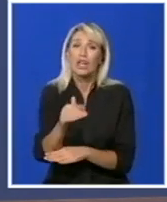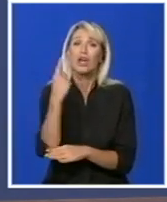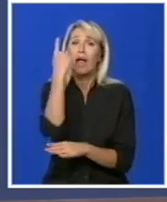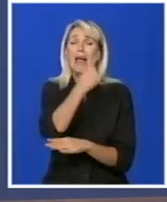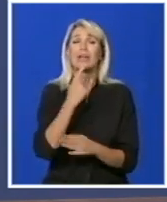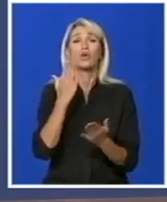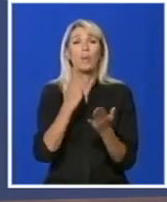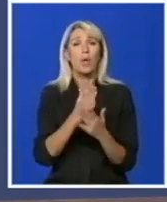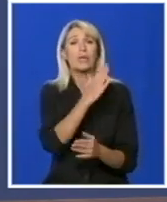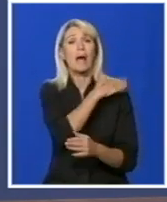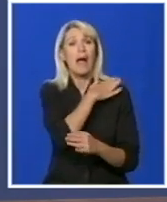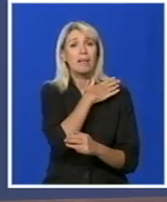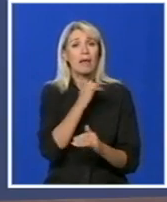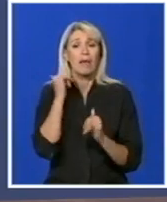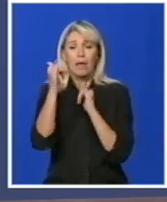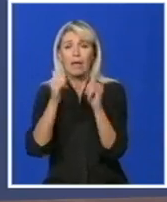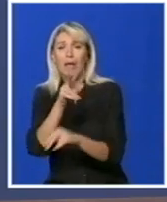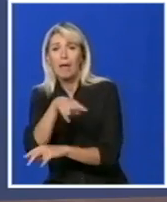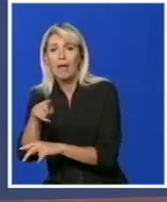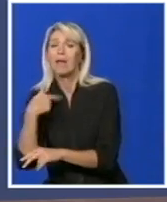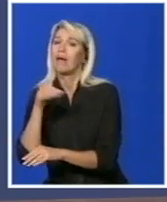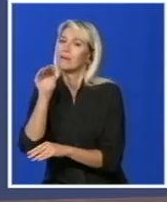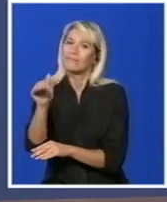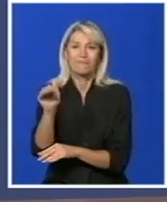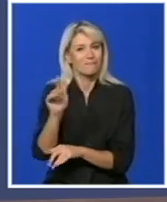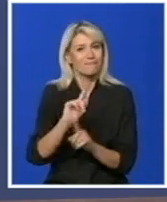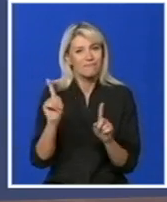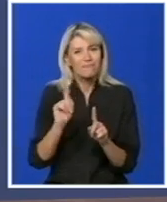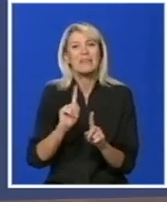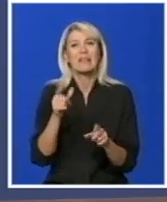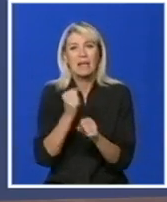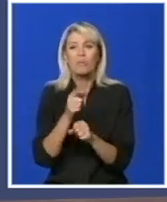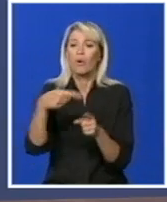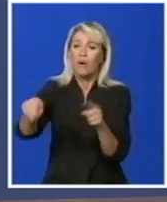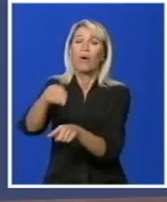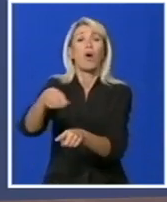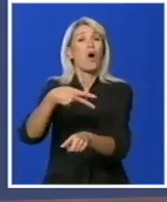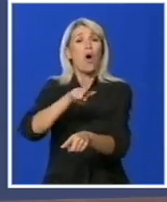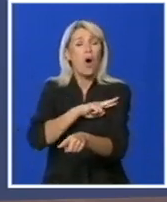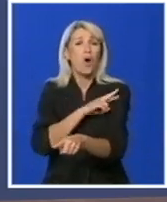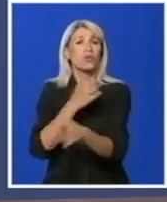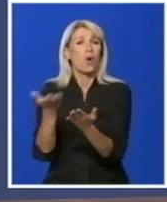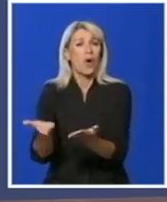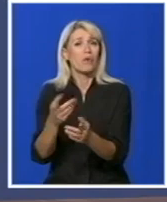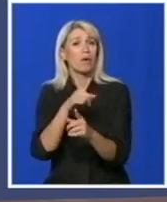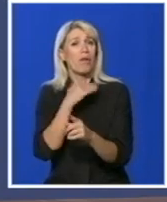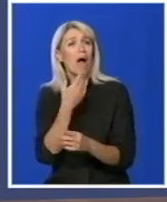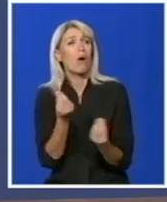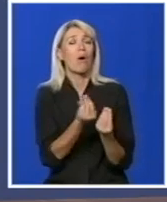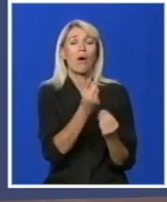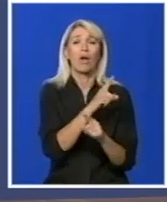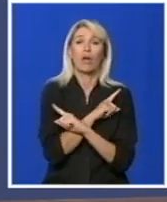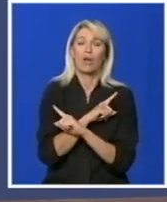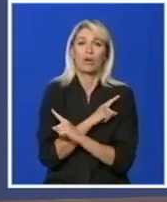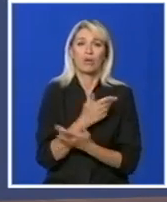na terenu, da su onda oni odgovorni, odnosno svi, oni su odgovorni i oni kao državljani Srbije